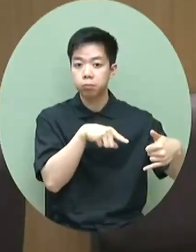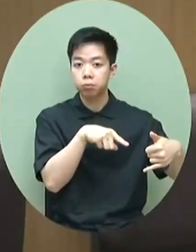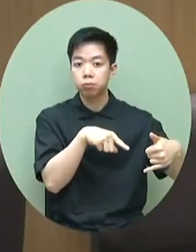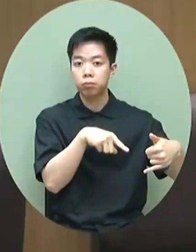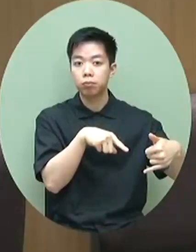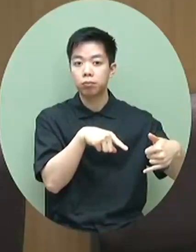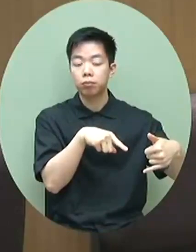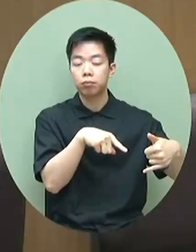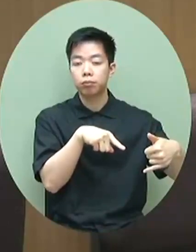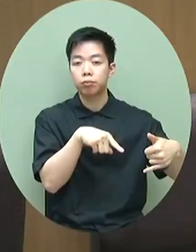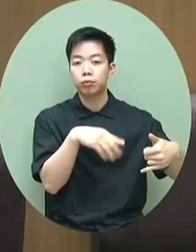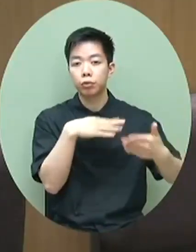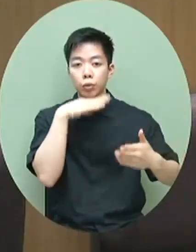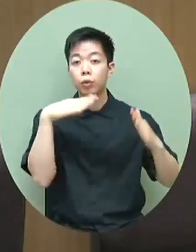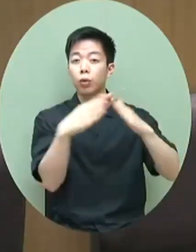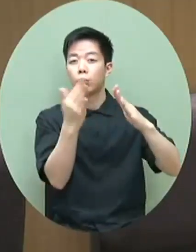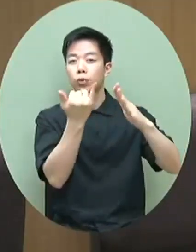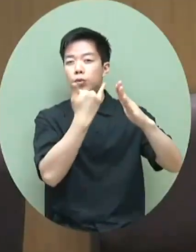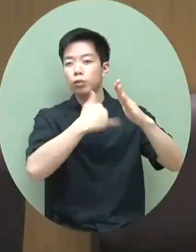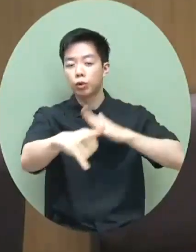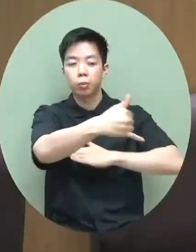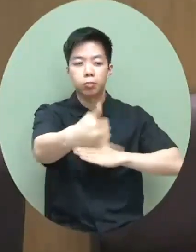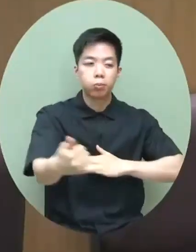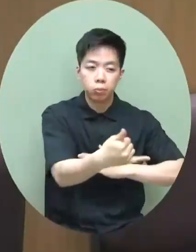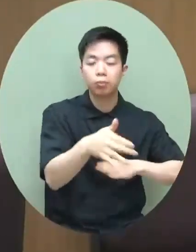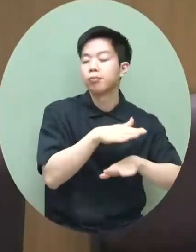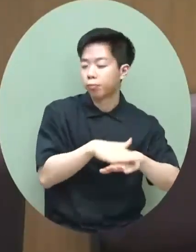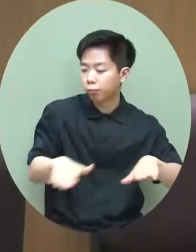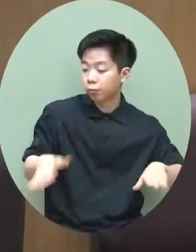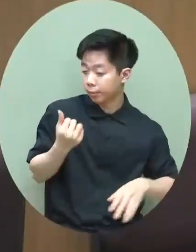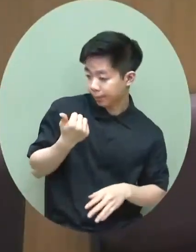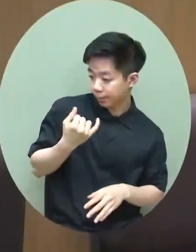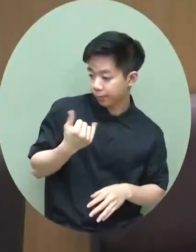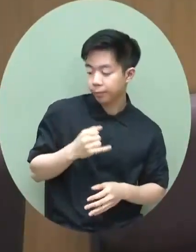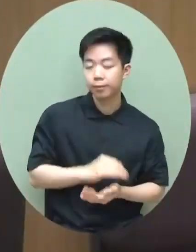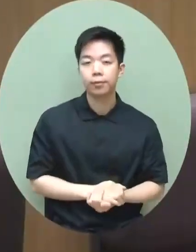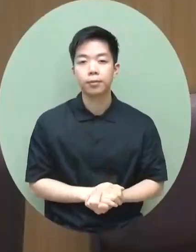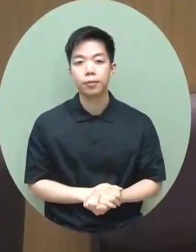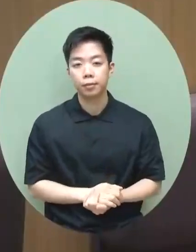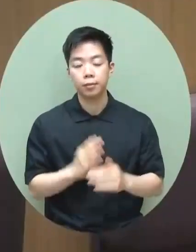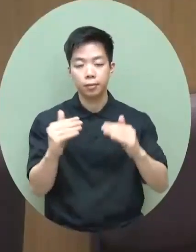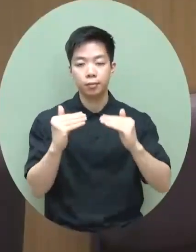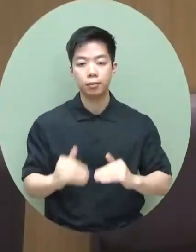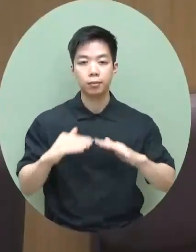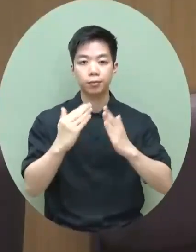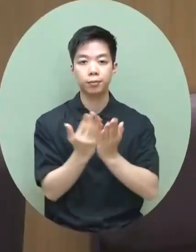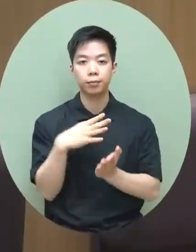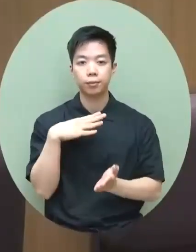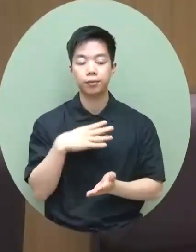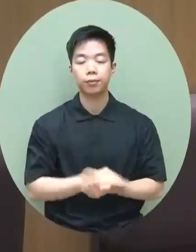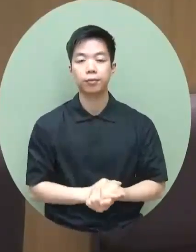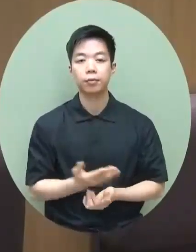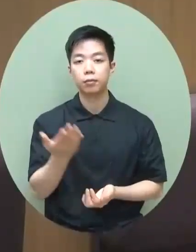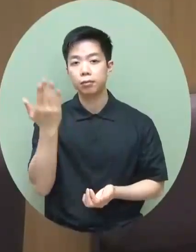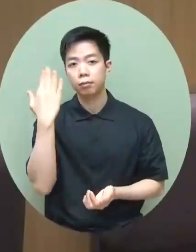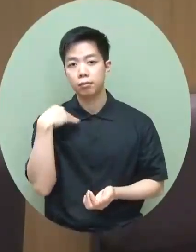險，當局係覺得安全嘅咧？另外咧就是、想問翻學校嗰度，即係之前咧都講過話，隨住即係越